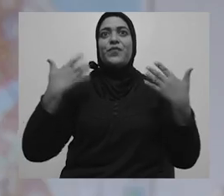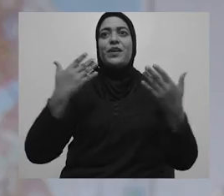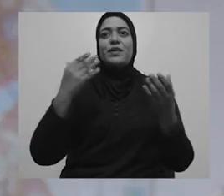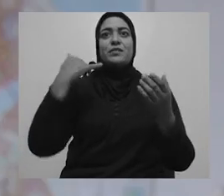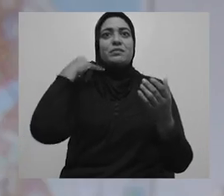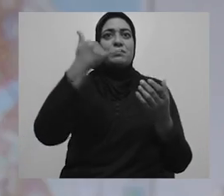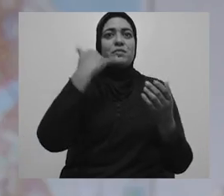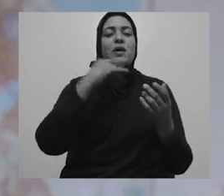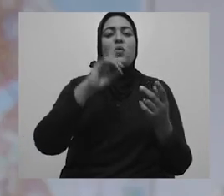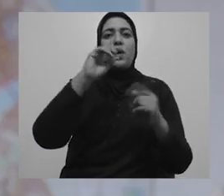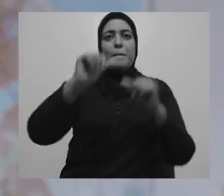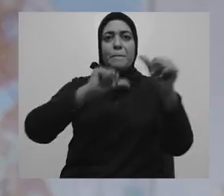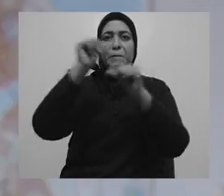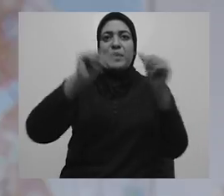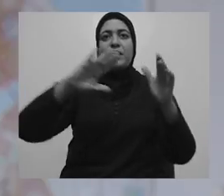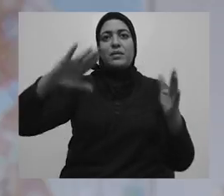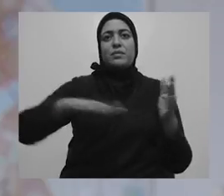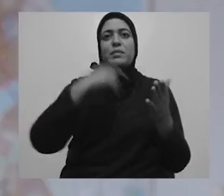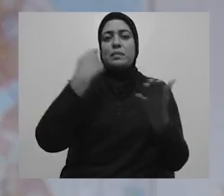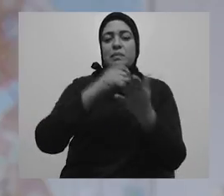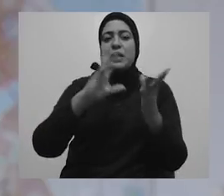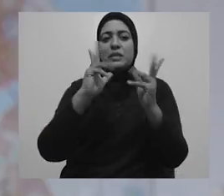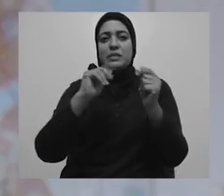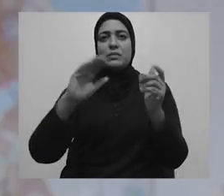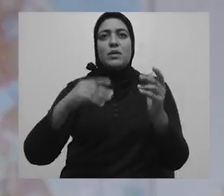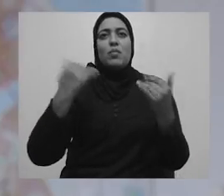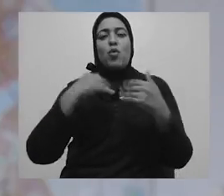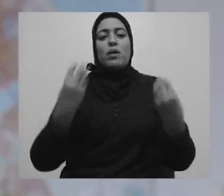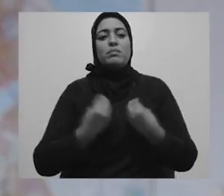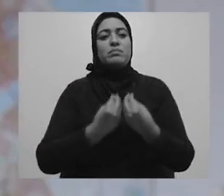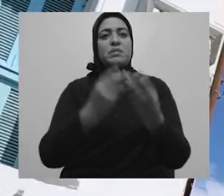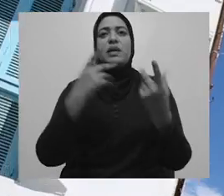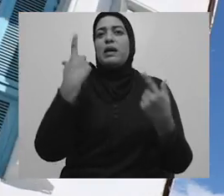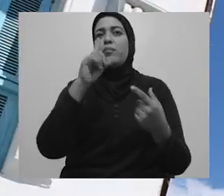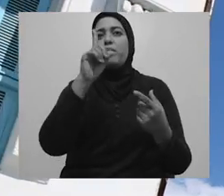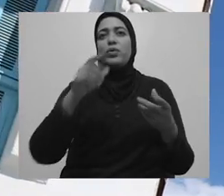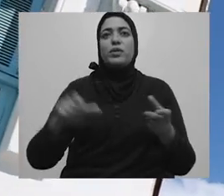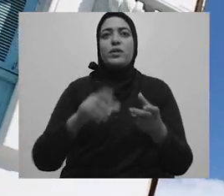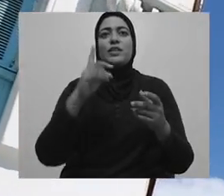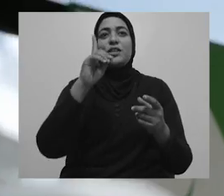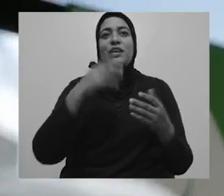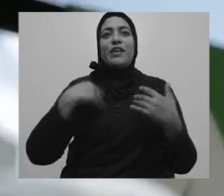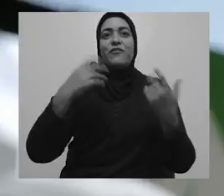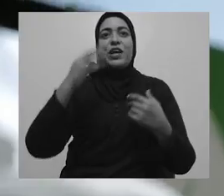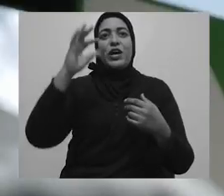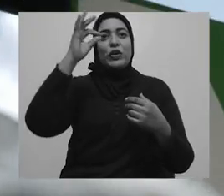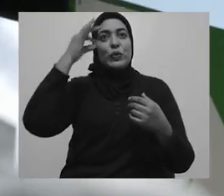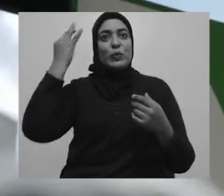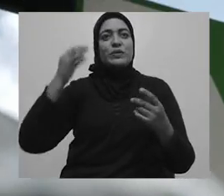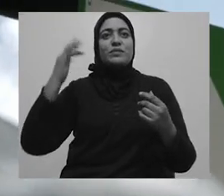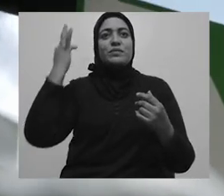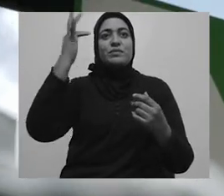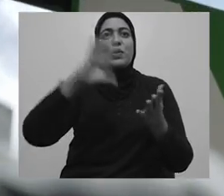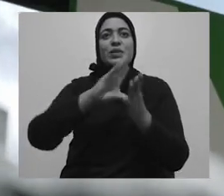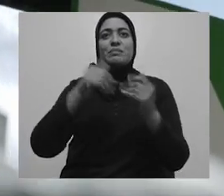ما كنتش متوقع بالحق باش نوصل للنتيجة هذي، على خاطر كي شفت النومبر الجيم